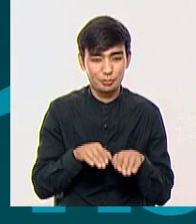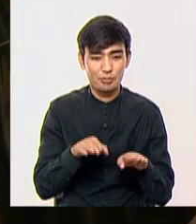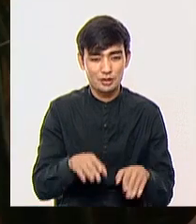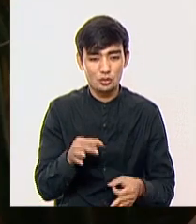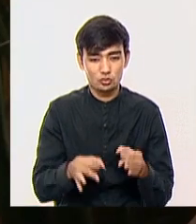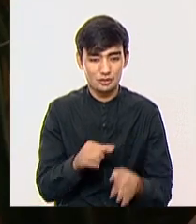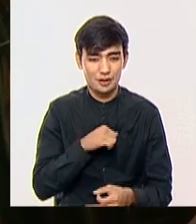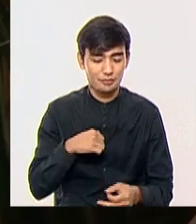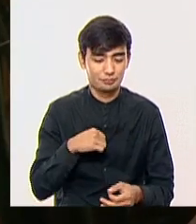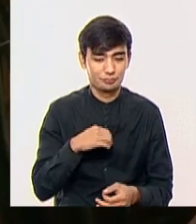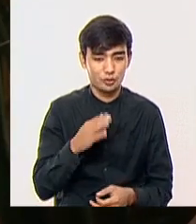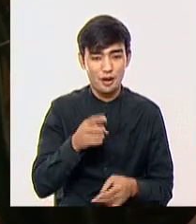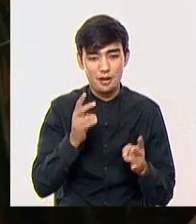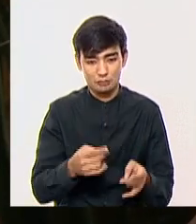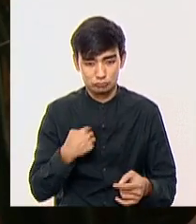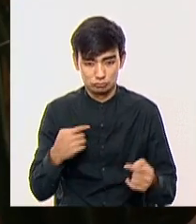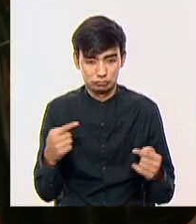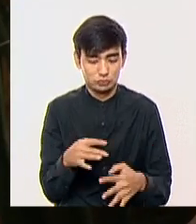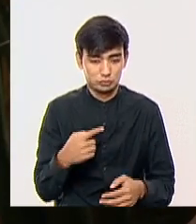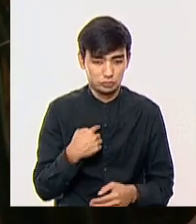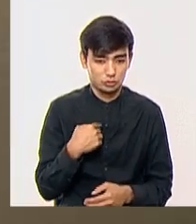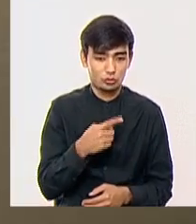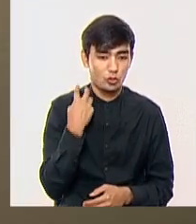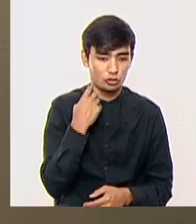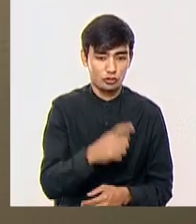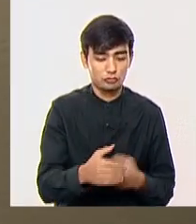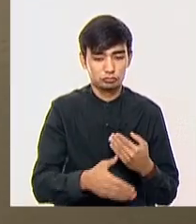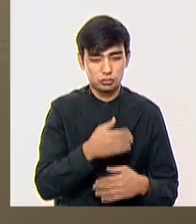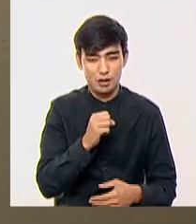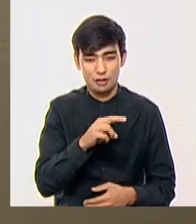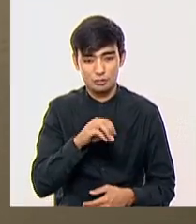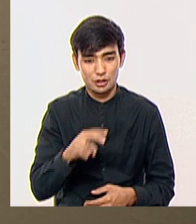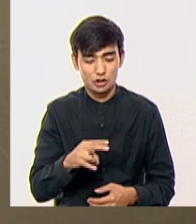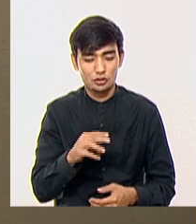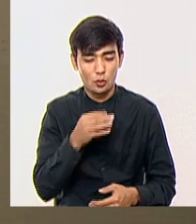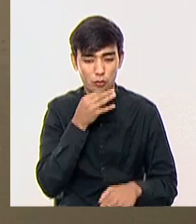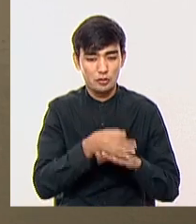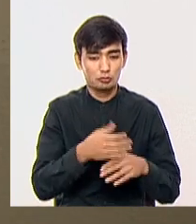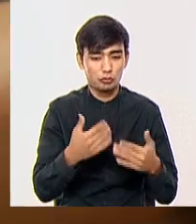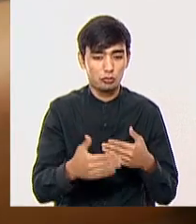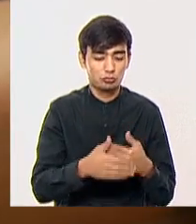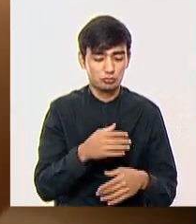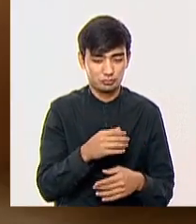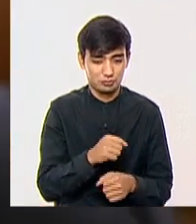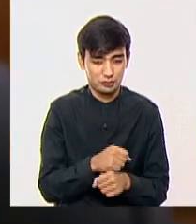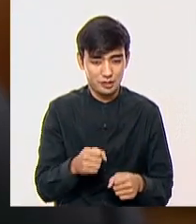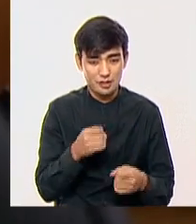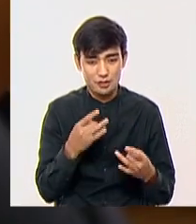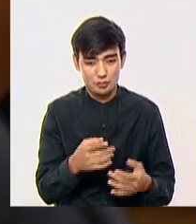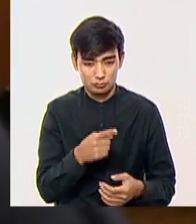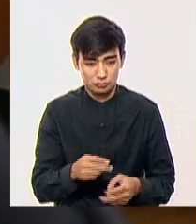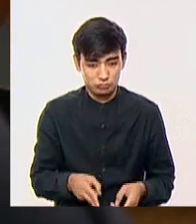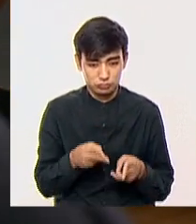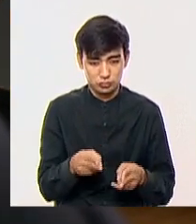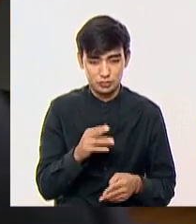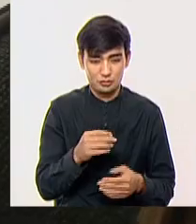поставит суд. Но пострадавшая не согласна с тем, что должника будут привлекать к административной ответственности. По ее мнению, это